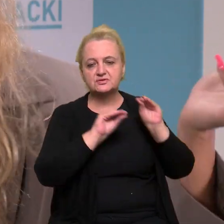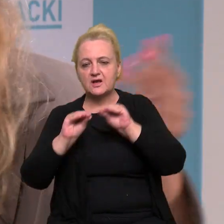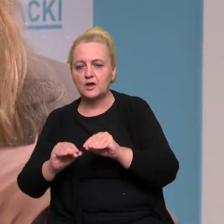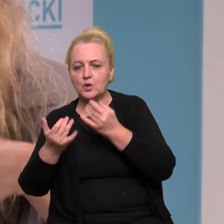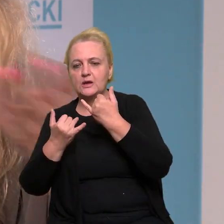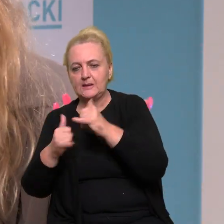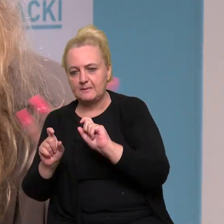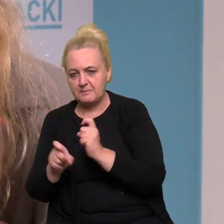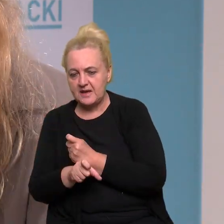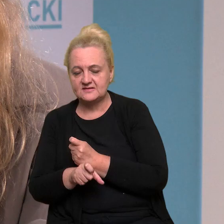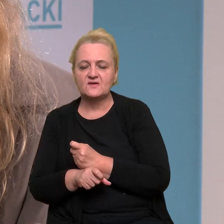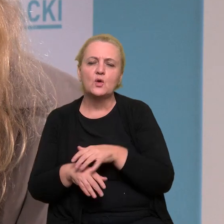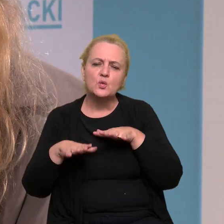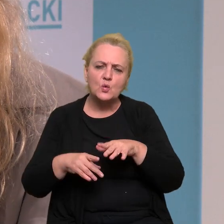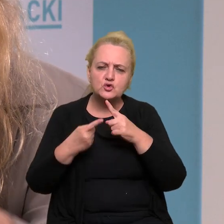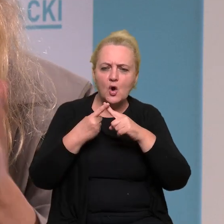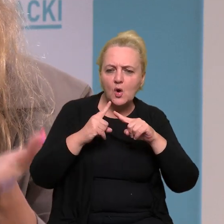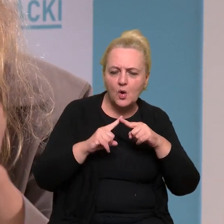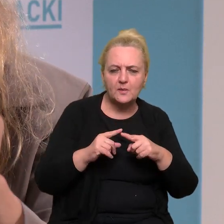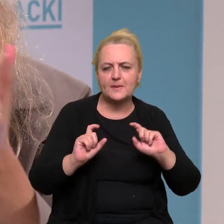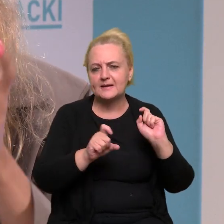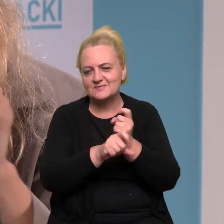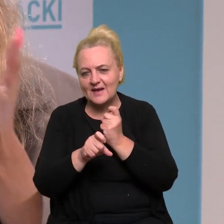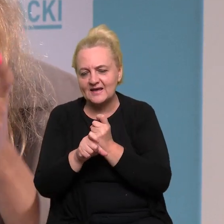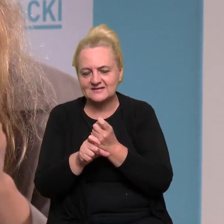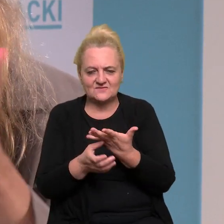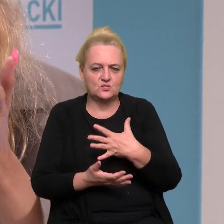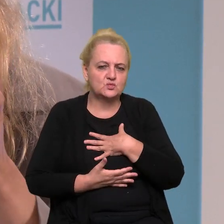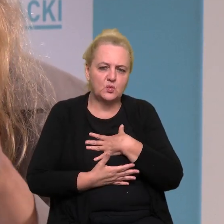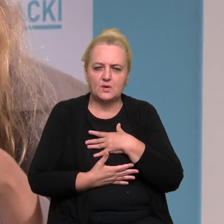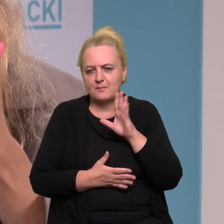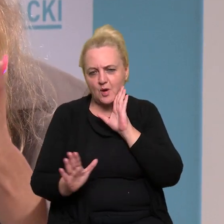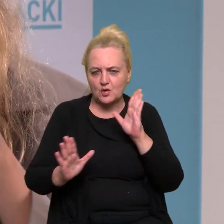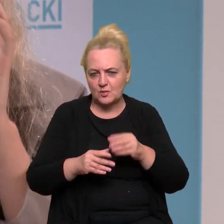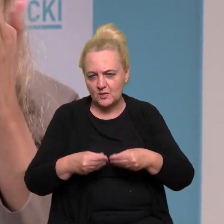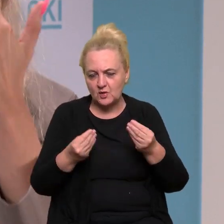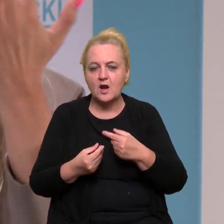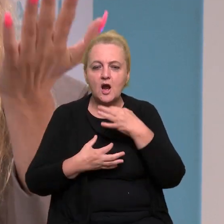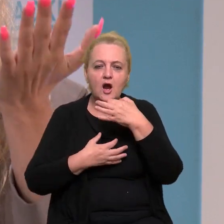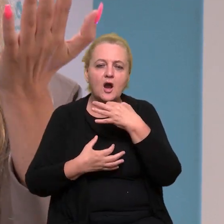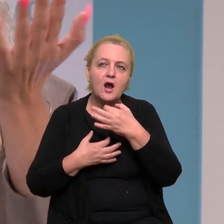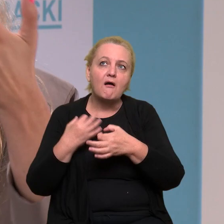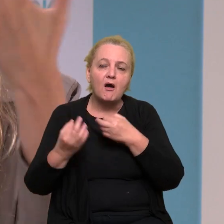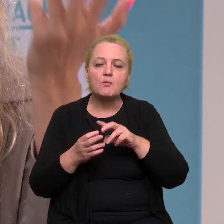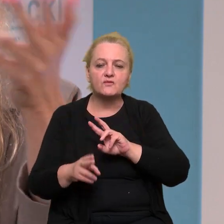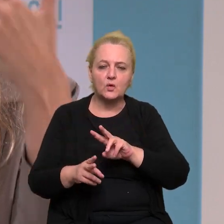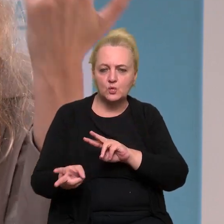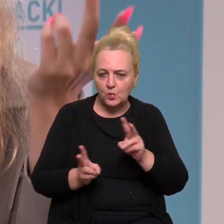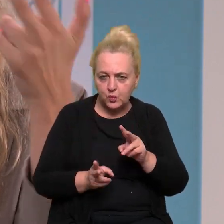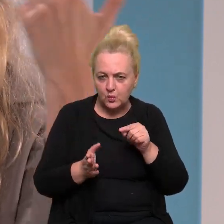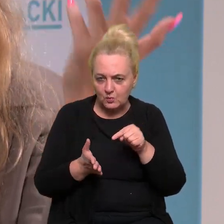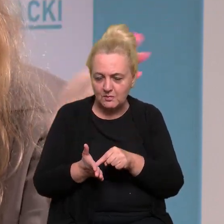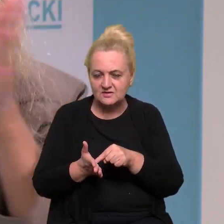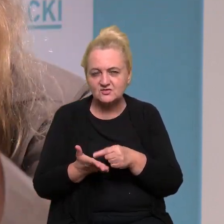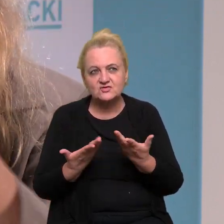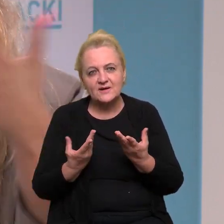wiele kontekstów, wiele krajów przeżywa podobny rozwój. Kiedy mówi się o tłumaczeniach, był zawsze